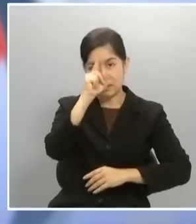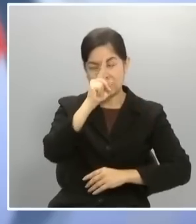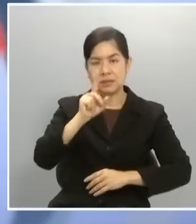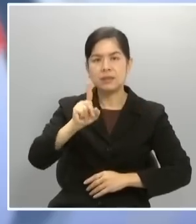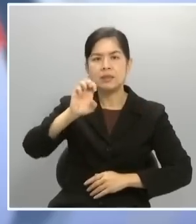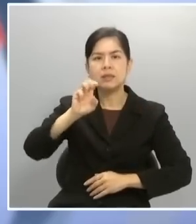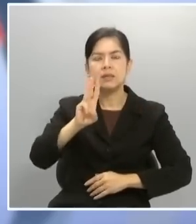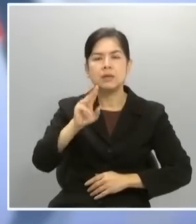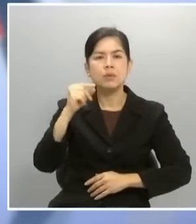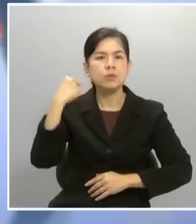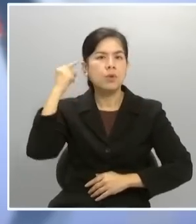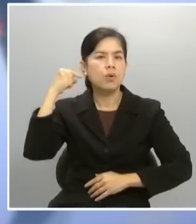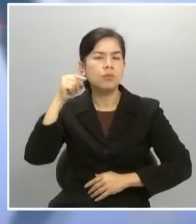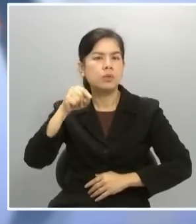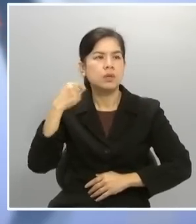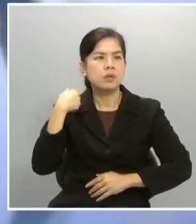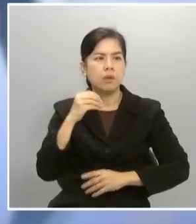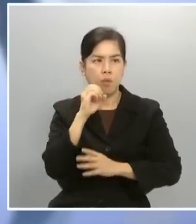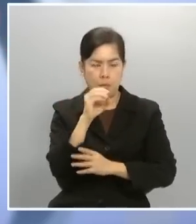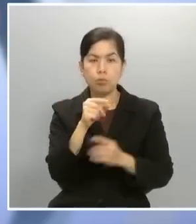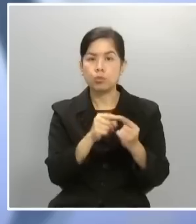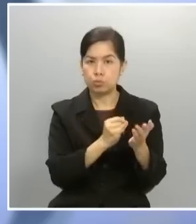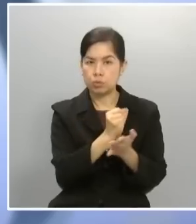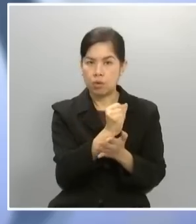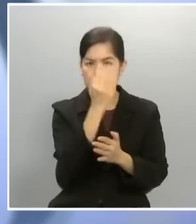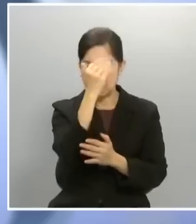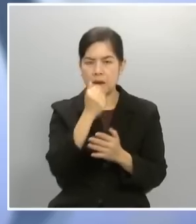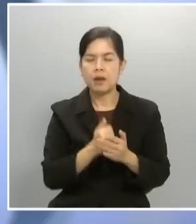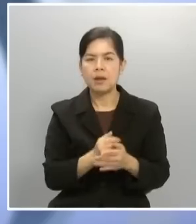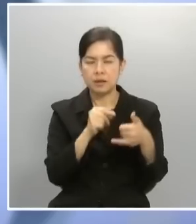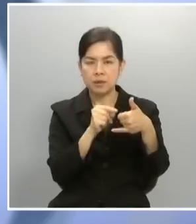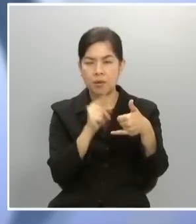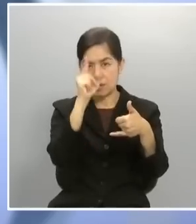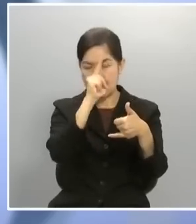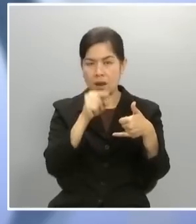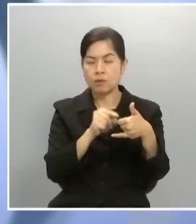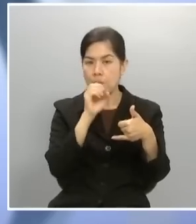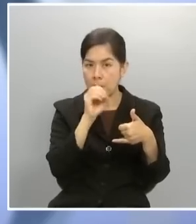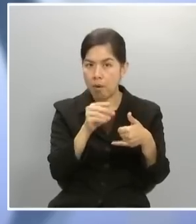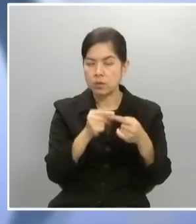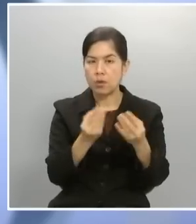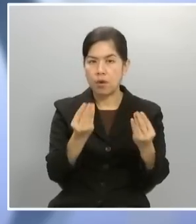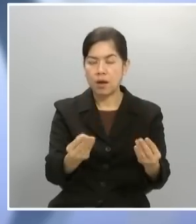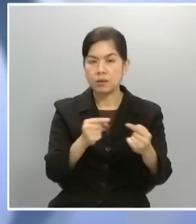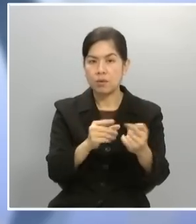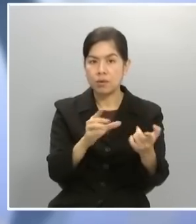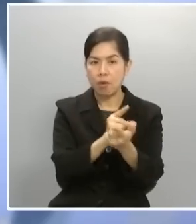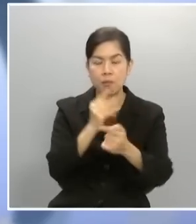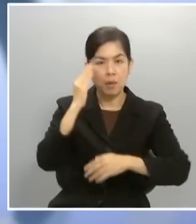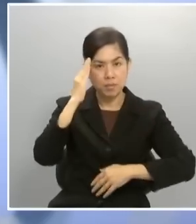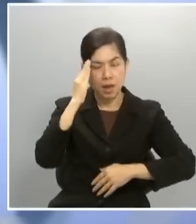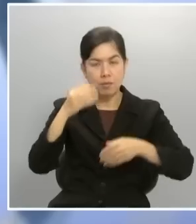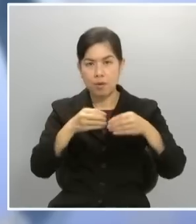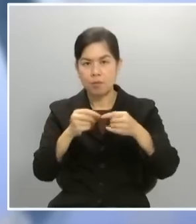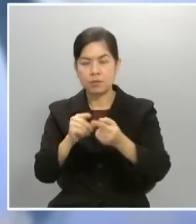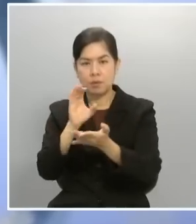เพราะว่าสังคมเราจะอยู่กันแบบนี้ไม่ได้ค่ะการที่คุณดิวมาเปิดแล้วทำให้สังคมลุกขึ้นมาแล้วตำรวจสามารถไปทลายเรื่องราวของ